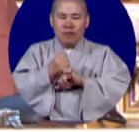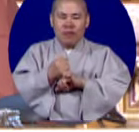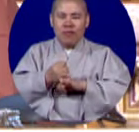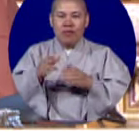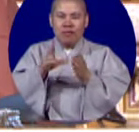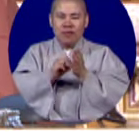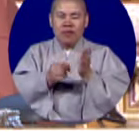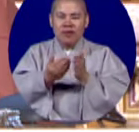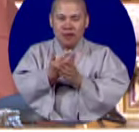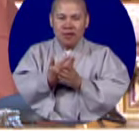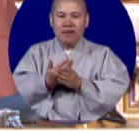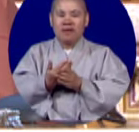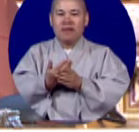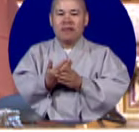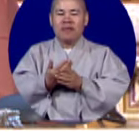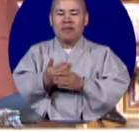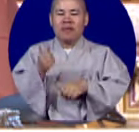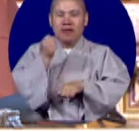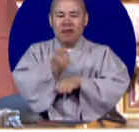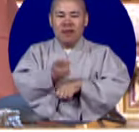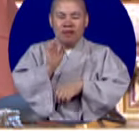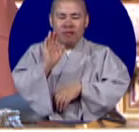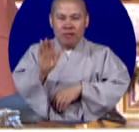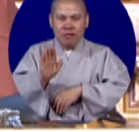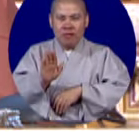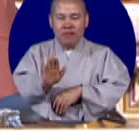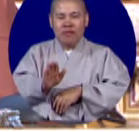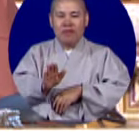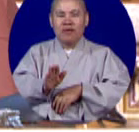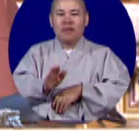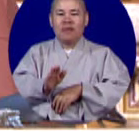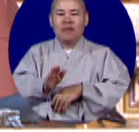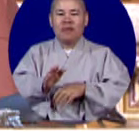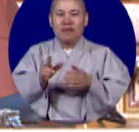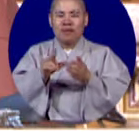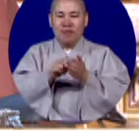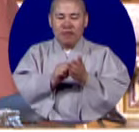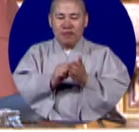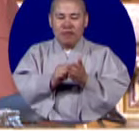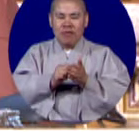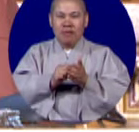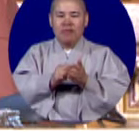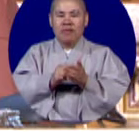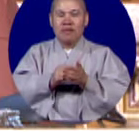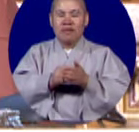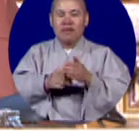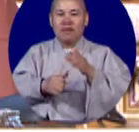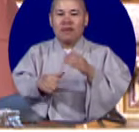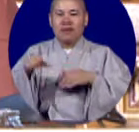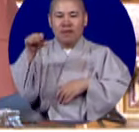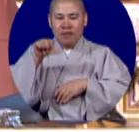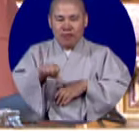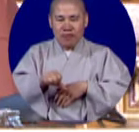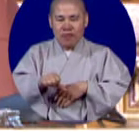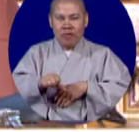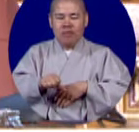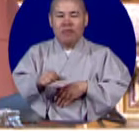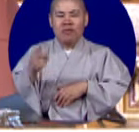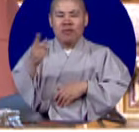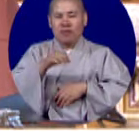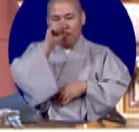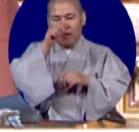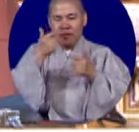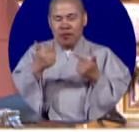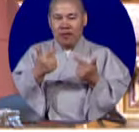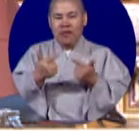있어요. 그걸들 몰라요. 이긴 다음에 그 후유증이 굉장합니다. 또 지면 또 어때요? 저도 또 안 좋잖아요. 근데 후유증은